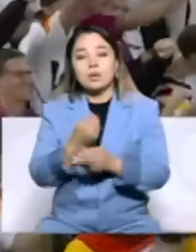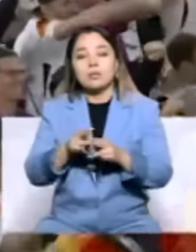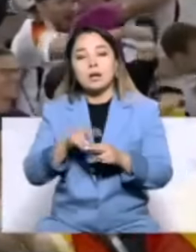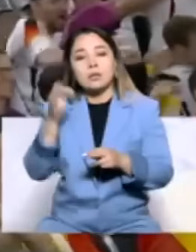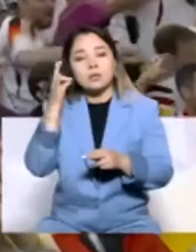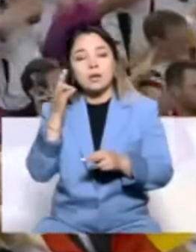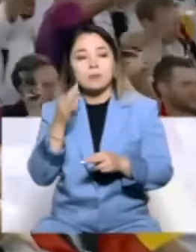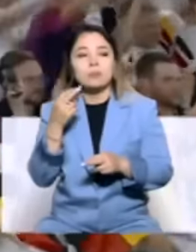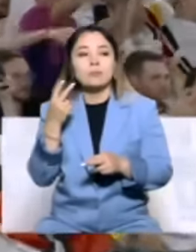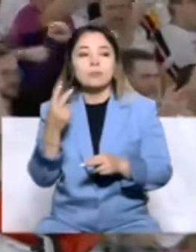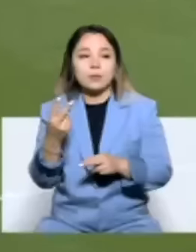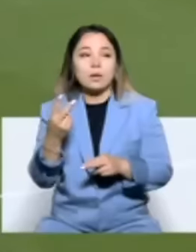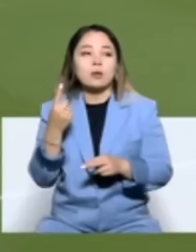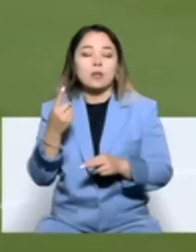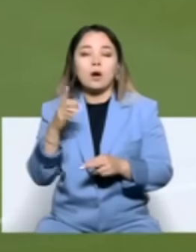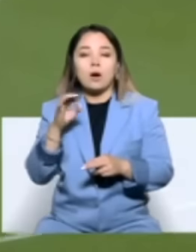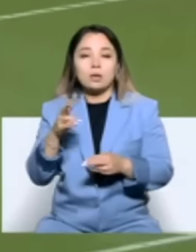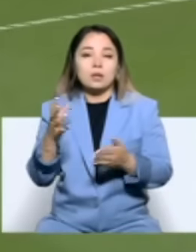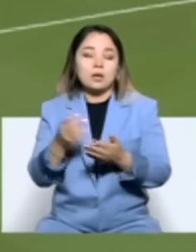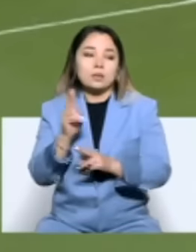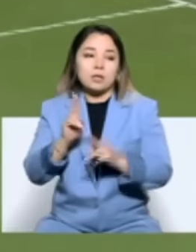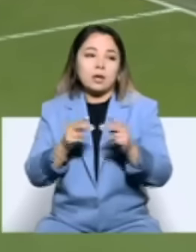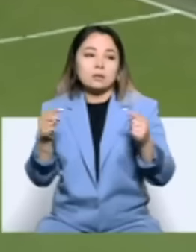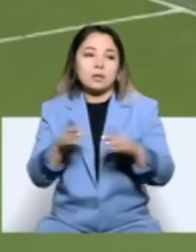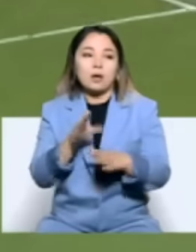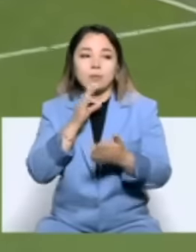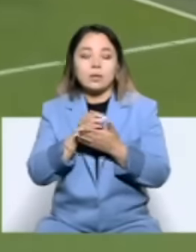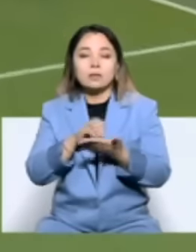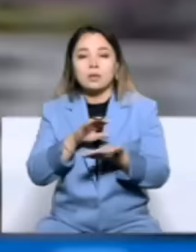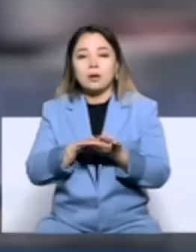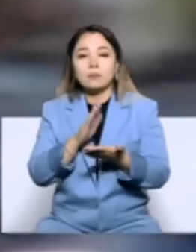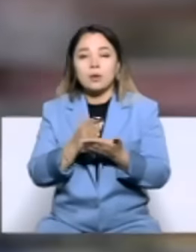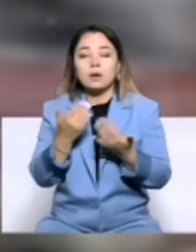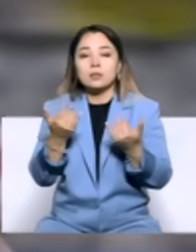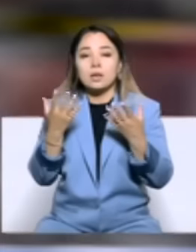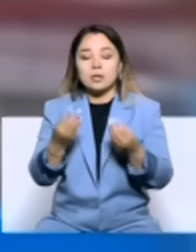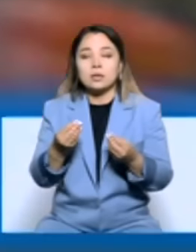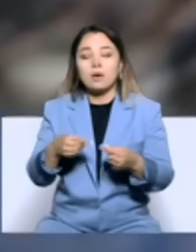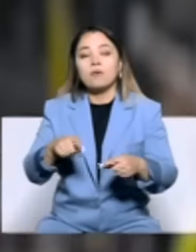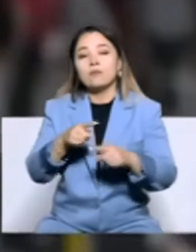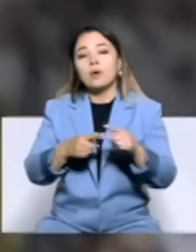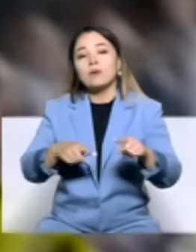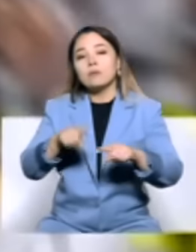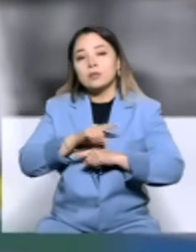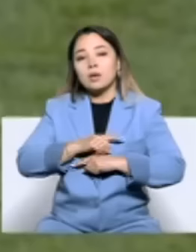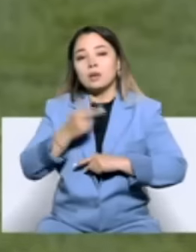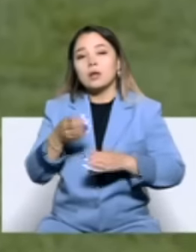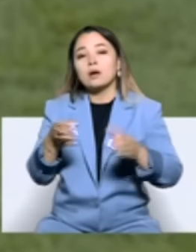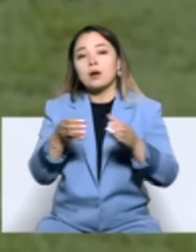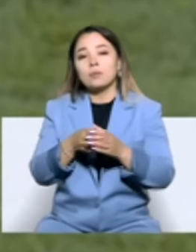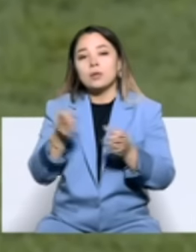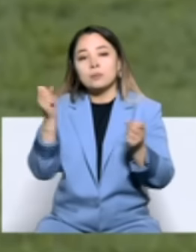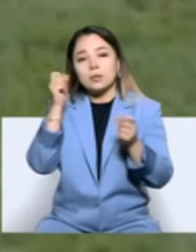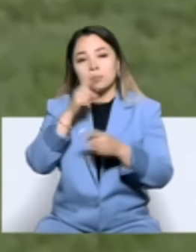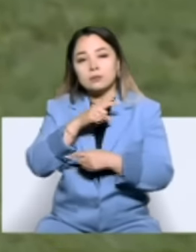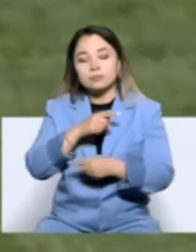2, даттардың 1 голын ережеге сай емес деп есептемеді. Осылайша қазір ширек финалға шыққан 2 команда